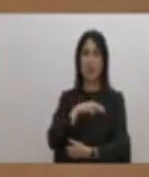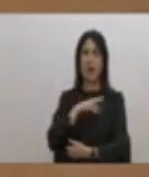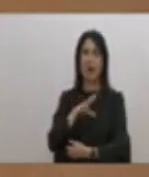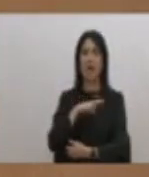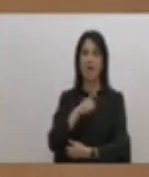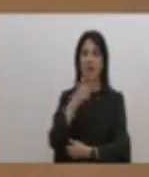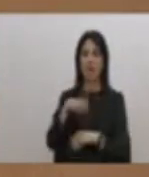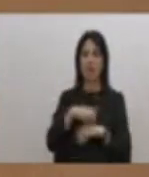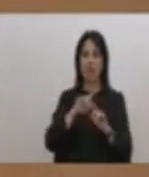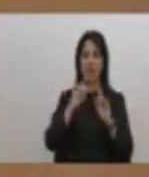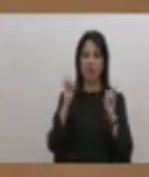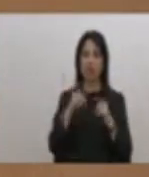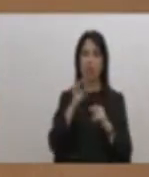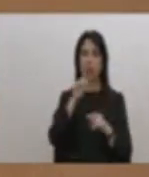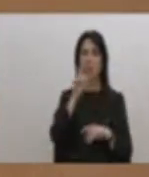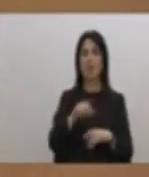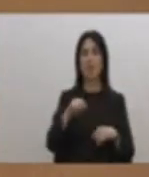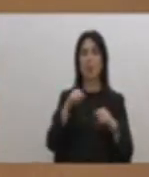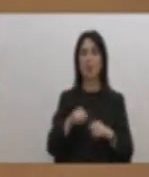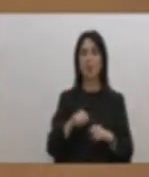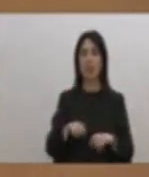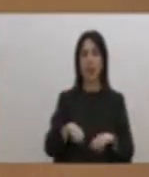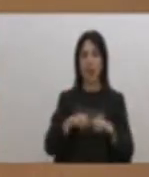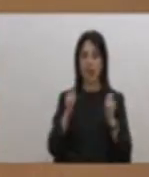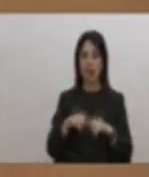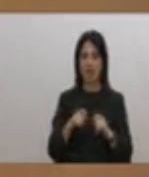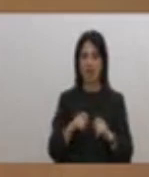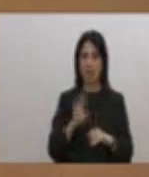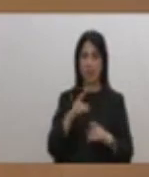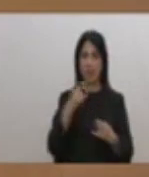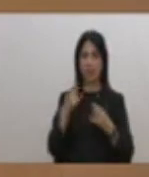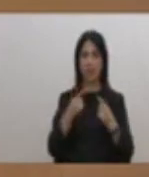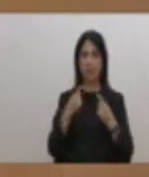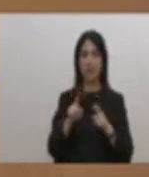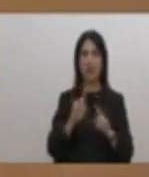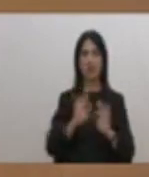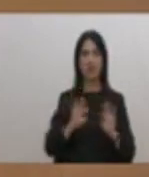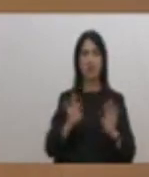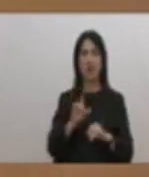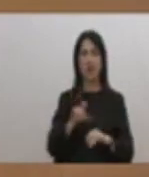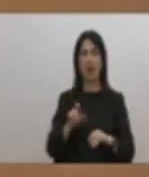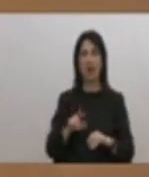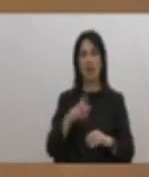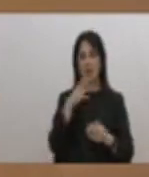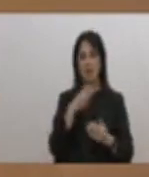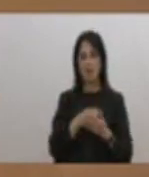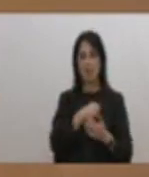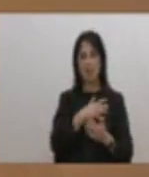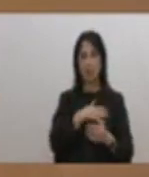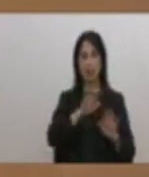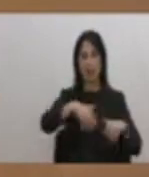ქონდათ ერთპარტიული, როდესაც ადამიანის უფლებებს არ ღვევდით და მე ტელევიზიებში სხვა რამეს უყვებოდით ხალხს, საკუთრებას არ